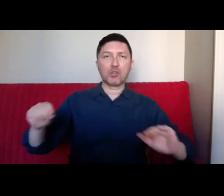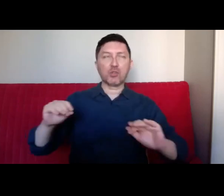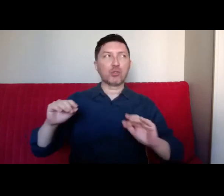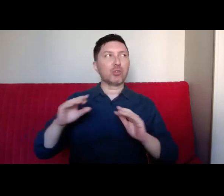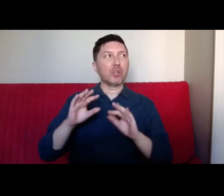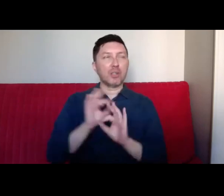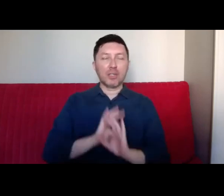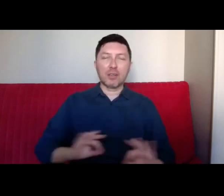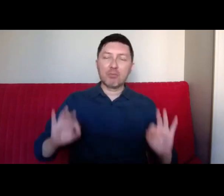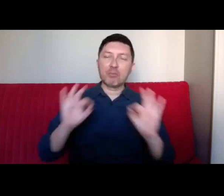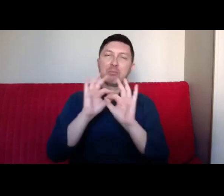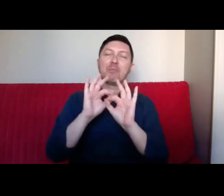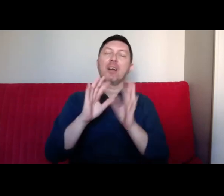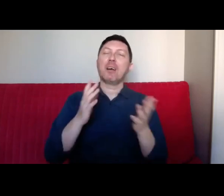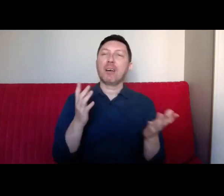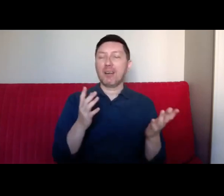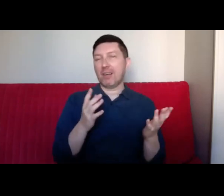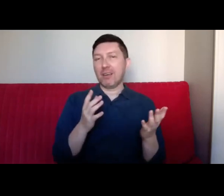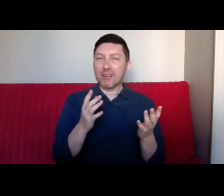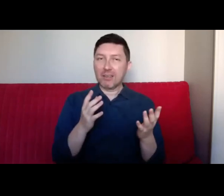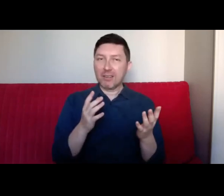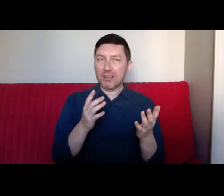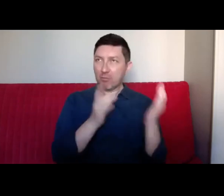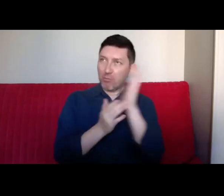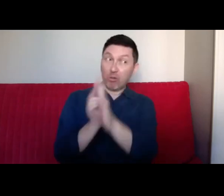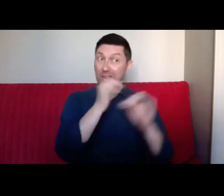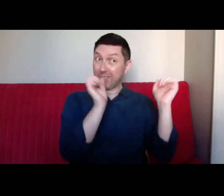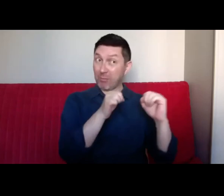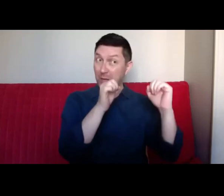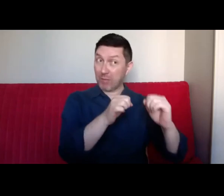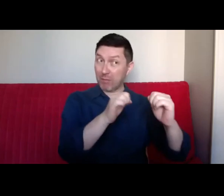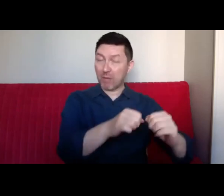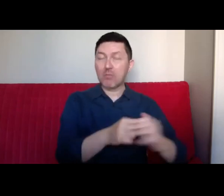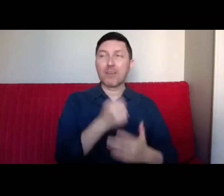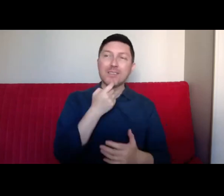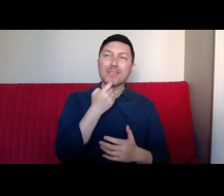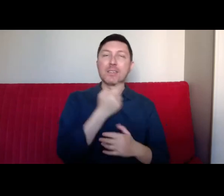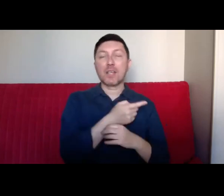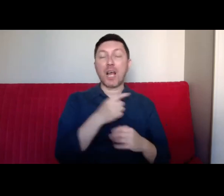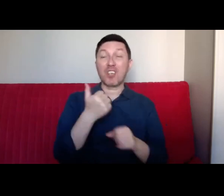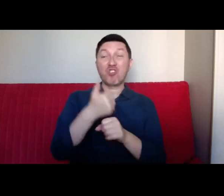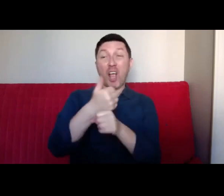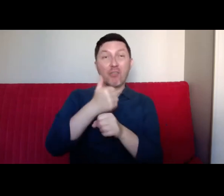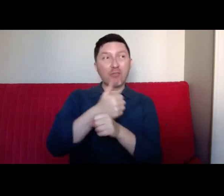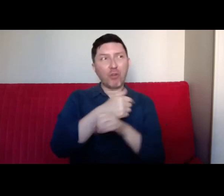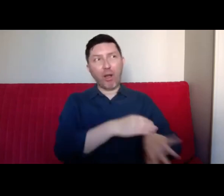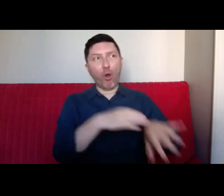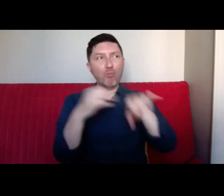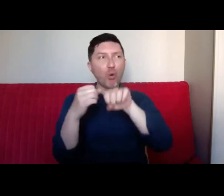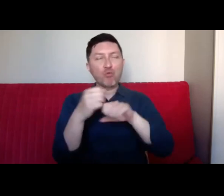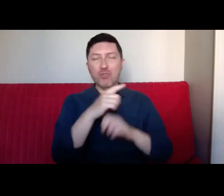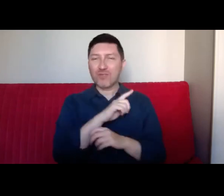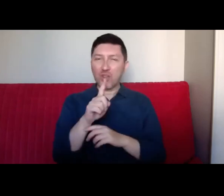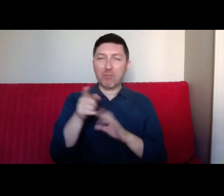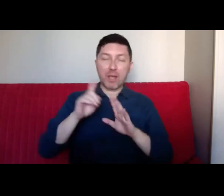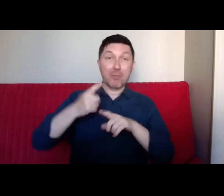ces handicaps, mais montrer ce que les gens sont capables de faire. Ça ne mène pas toujours à un emploi, mais ça permet de dépasser cette barrière.